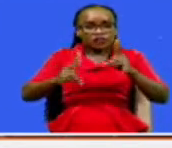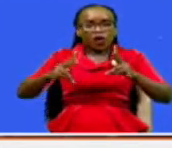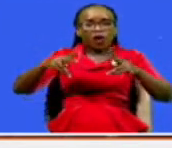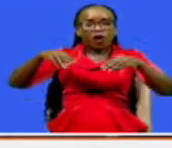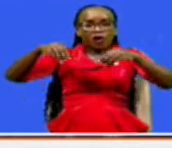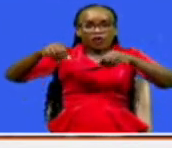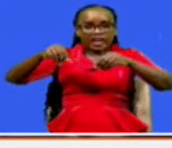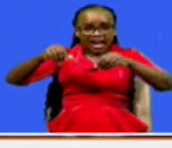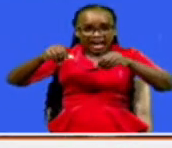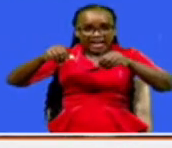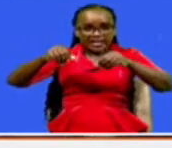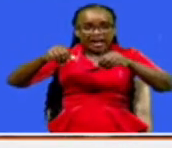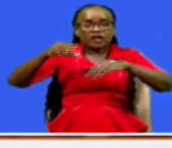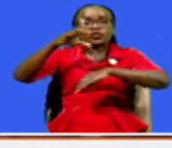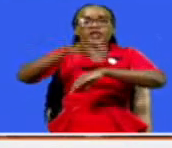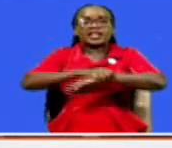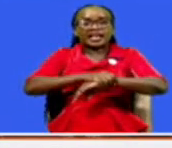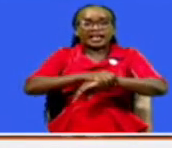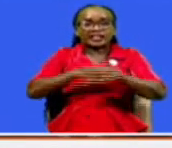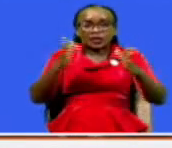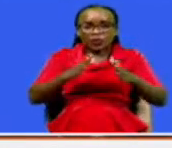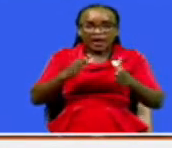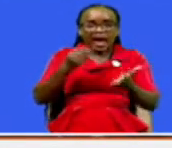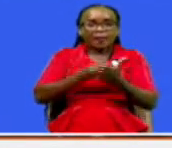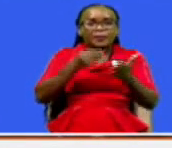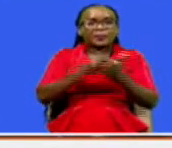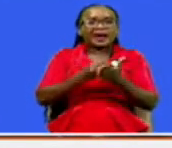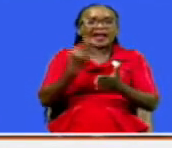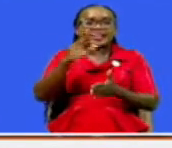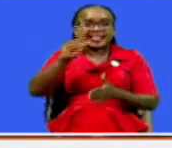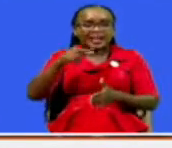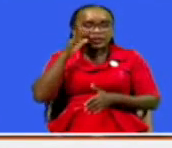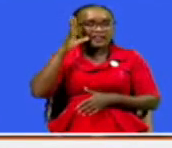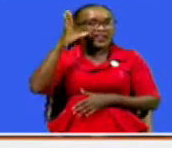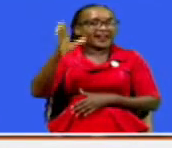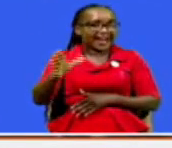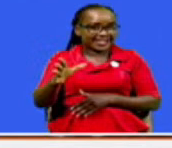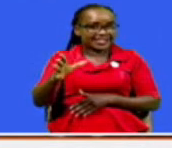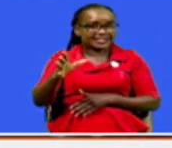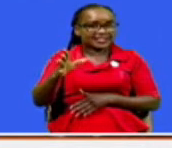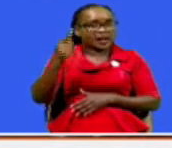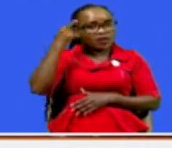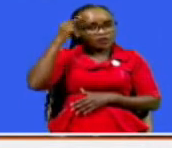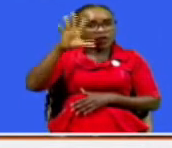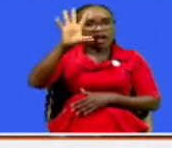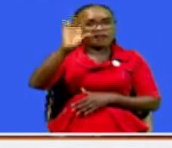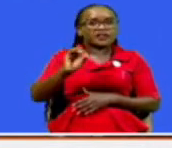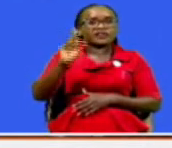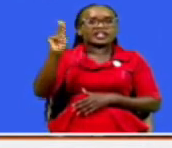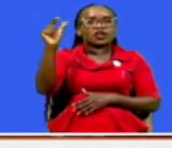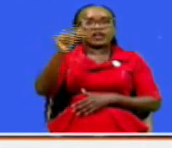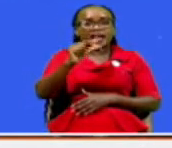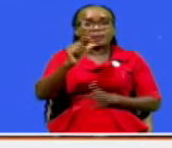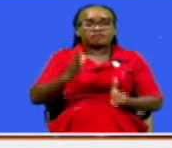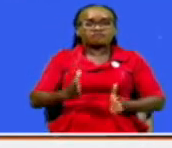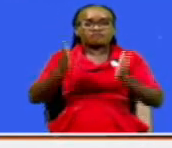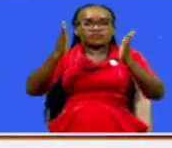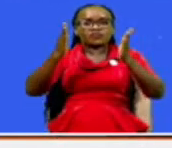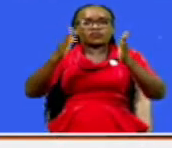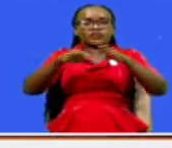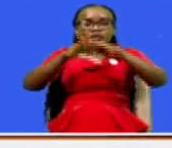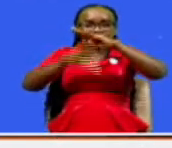fertilizer available at Kenya shillings 3,500 for a 50 kilogram bag,